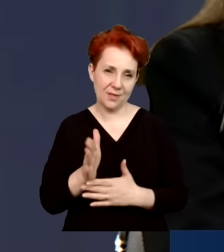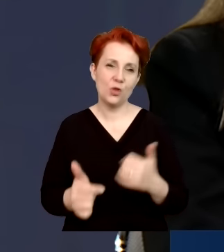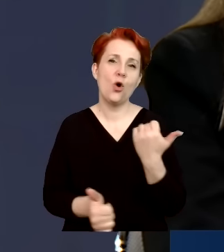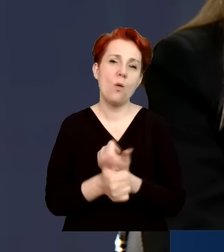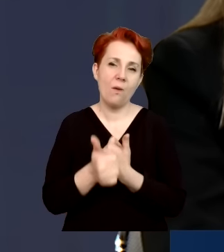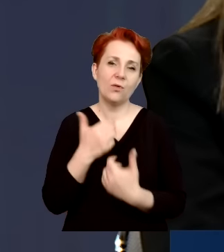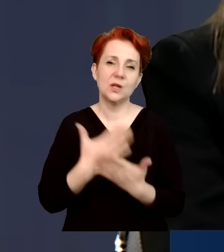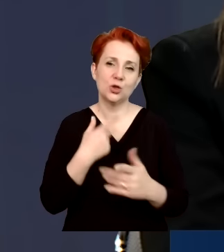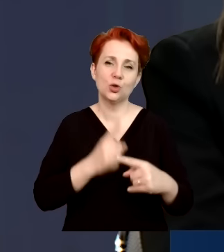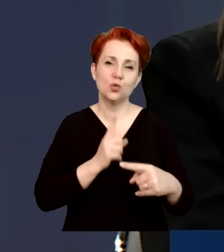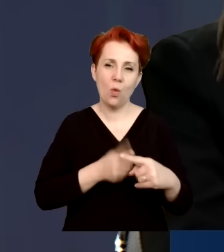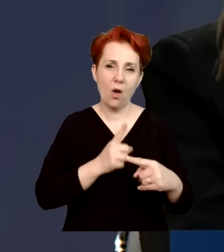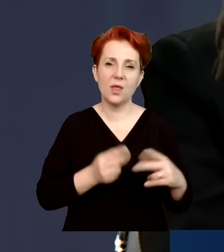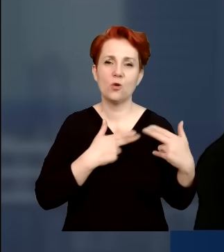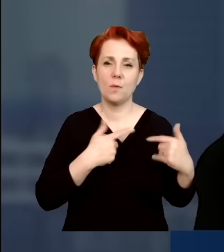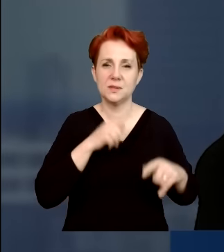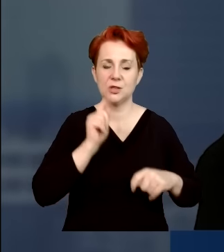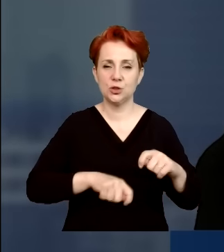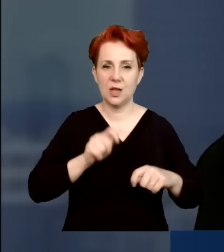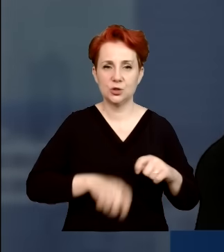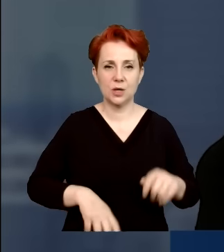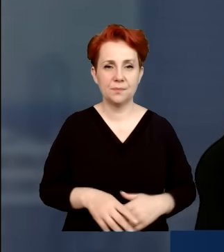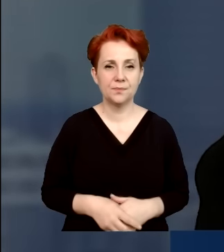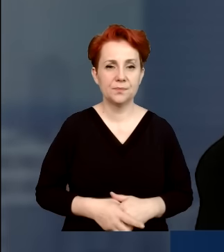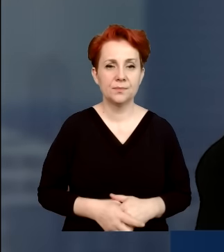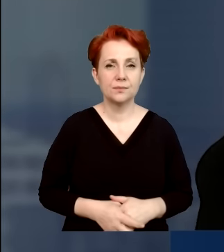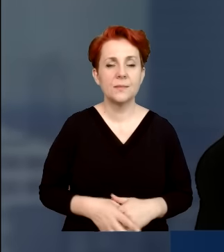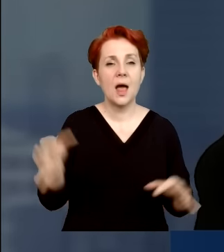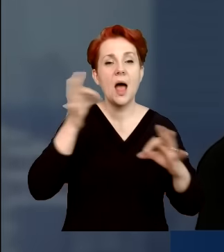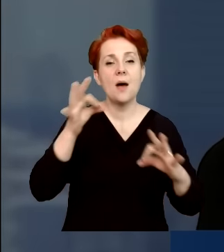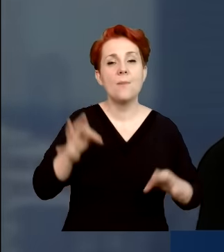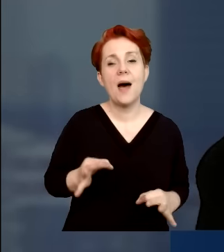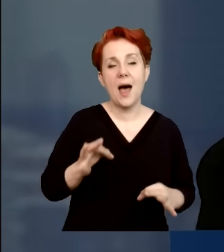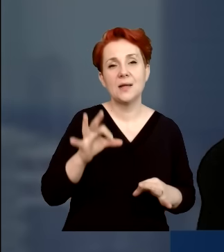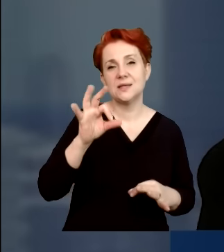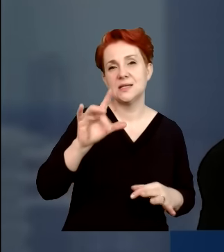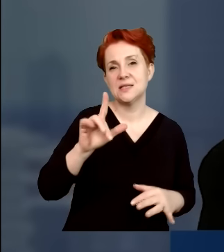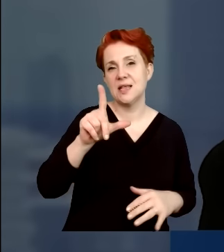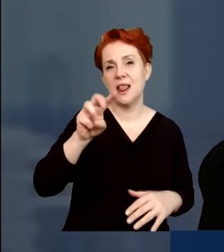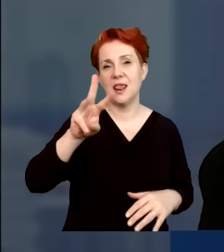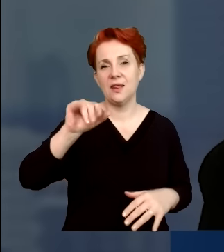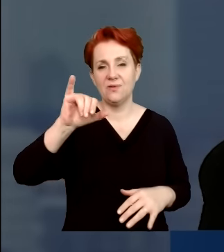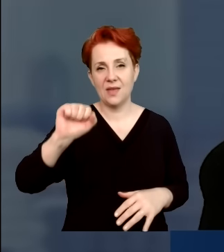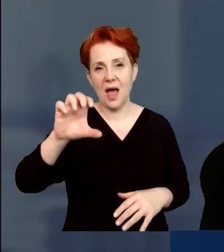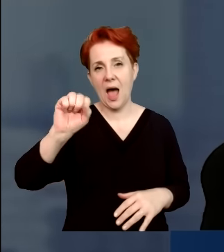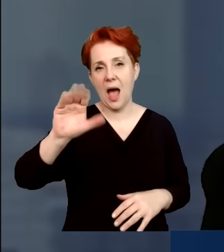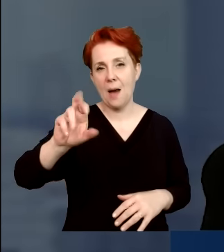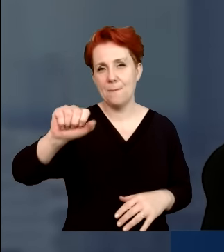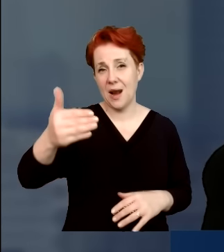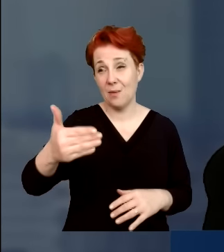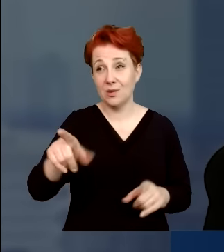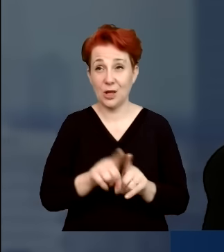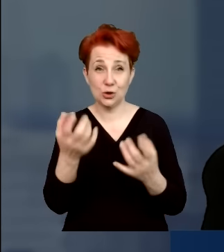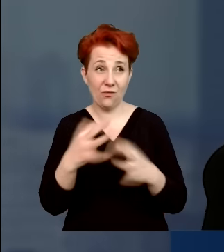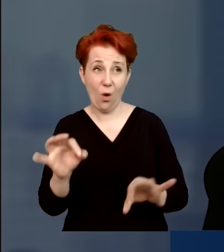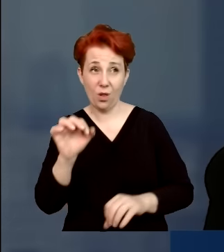członkiem komisji śledczej. No ale pani Sylwia Gregorczyk-Abram i Wolne Sądy, no tak paradoksalnie to brzmi w